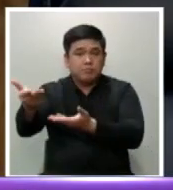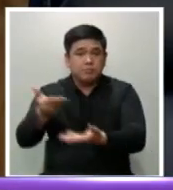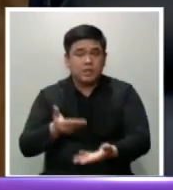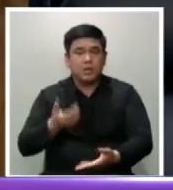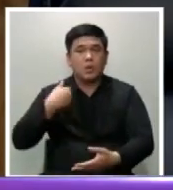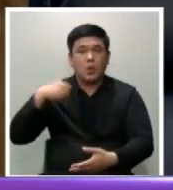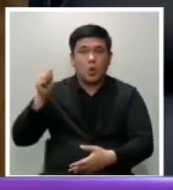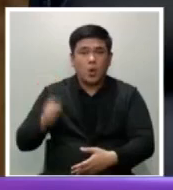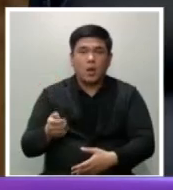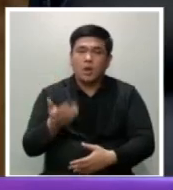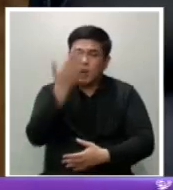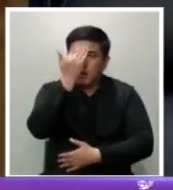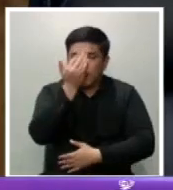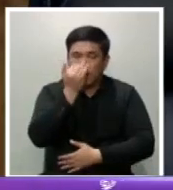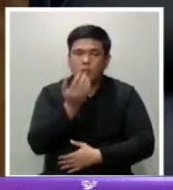ยการมา